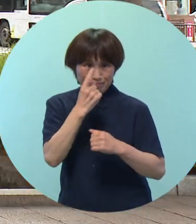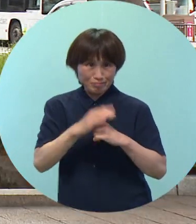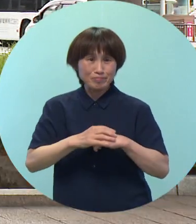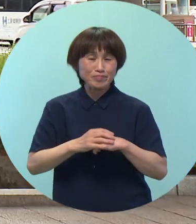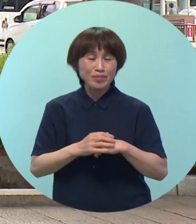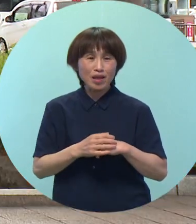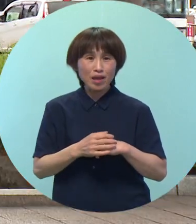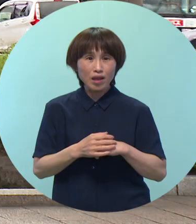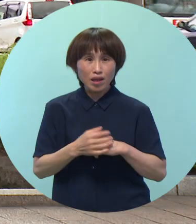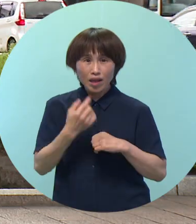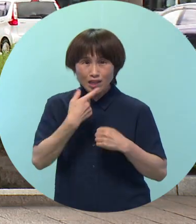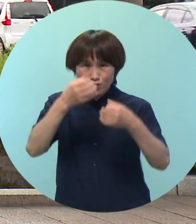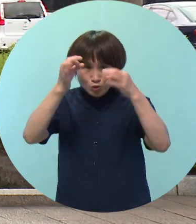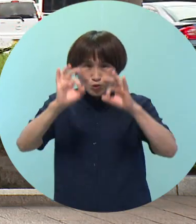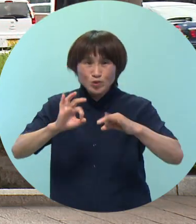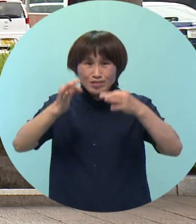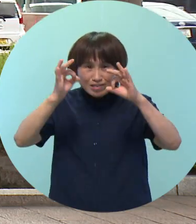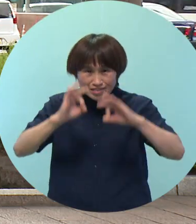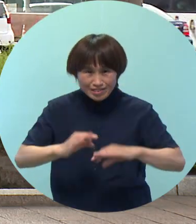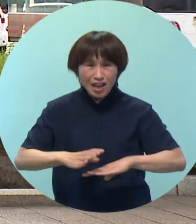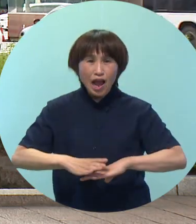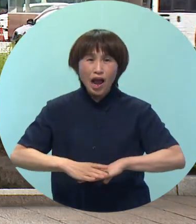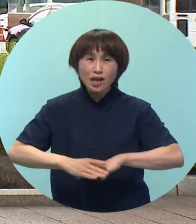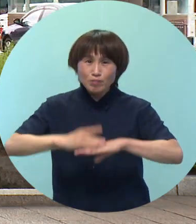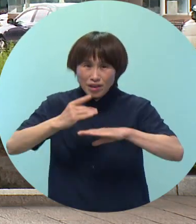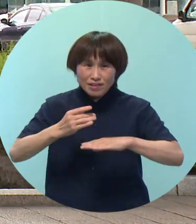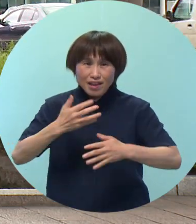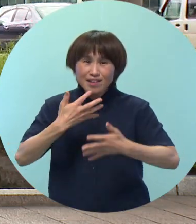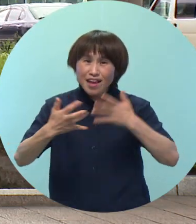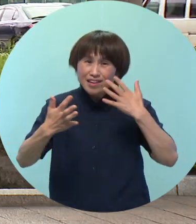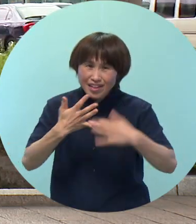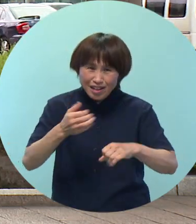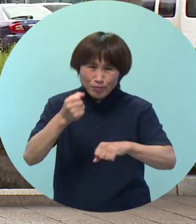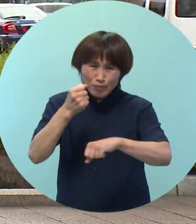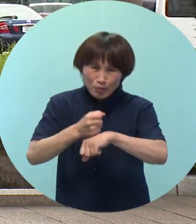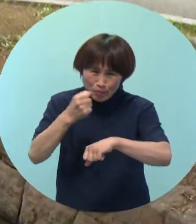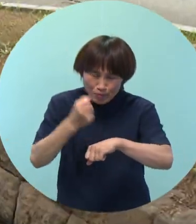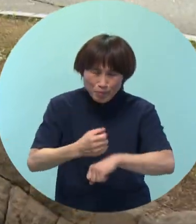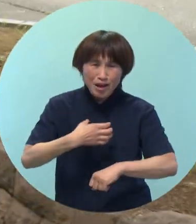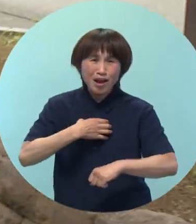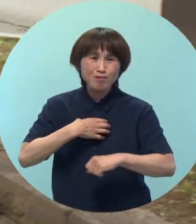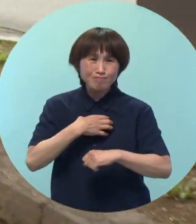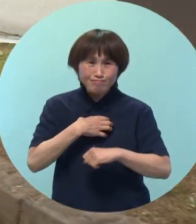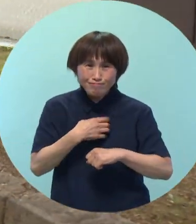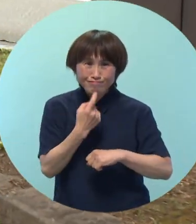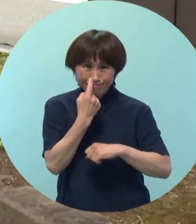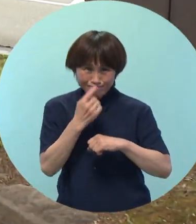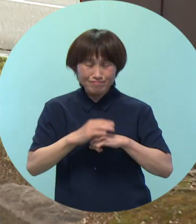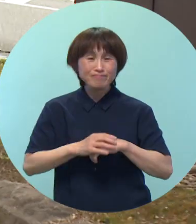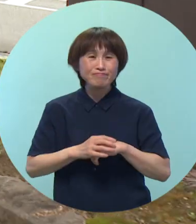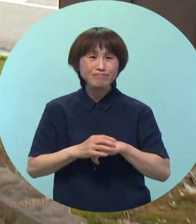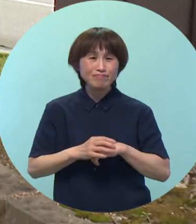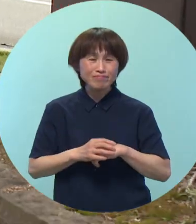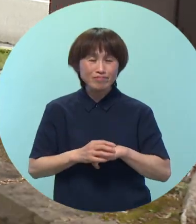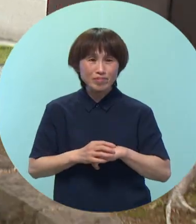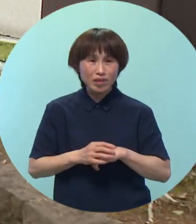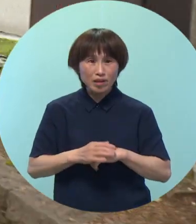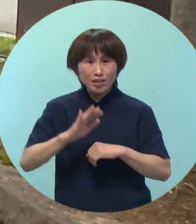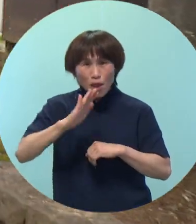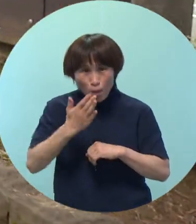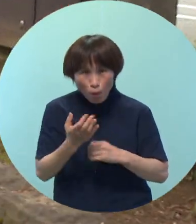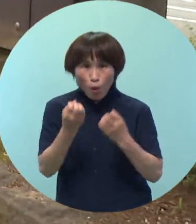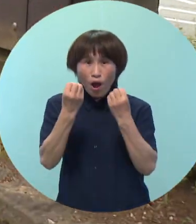も初めてここで体験して、それはちょっと苦しかったんですけど、それも新しい経験でと